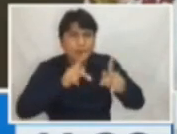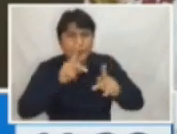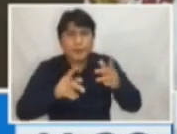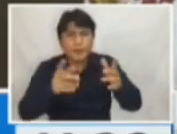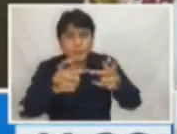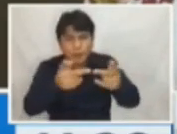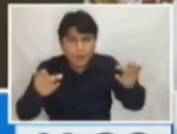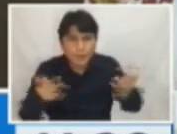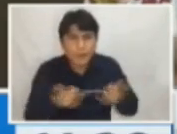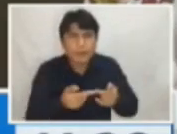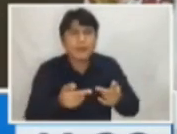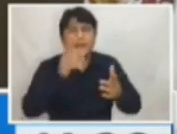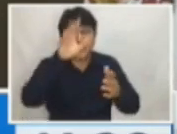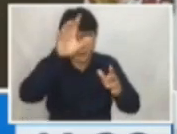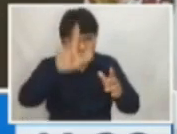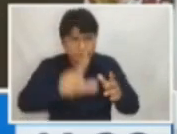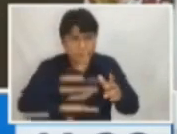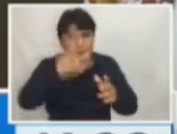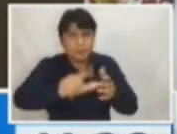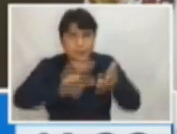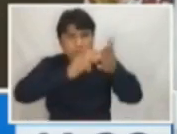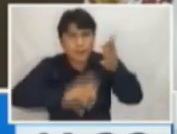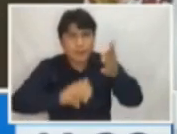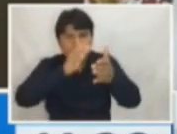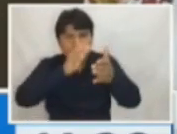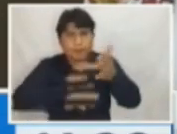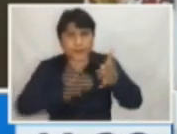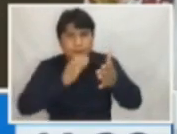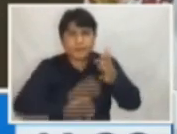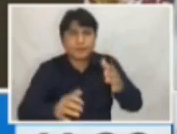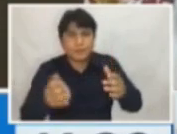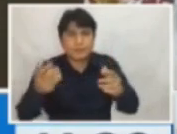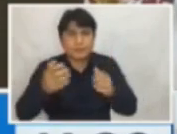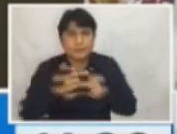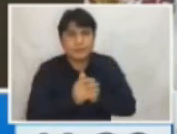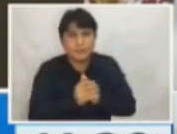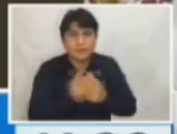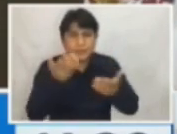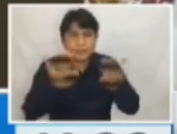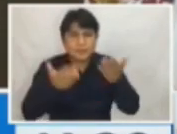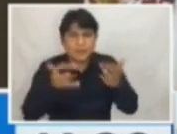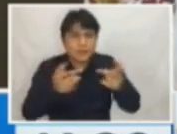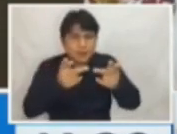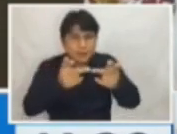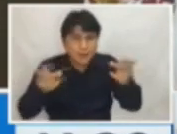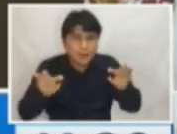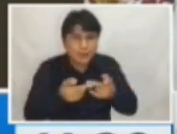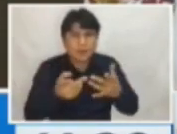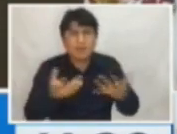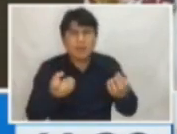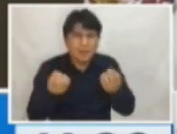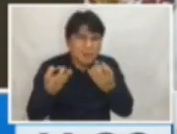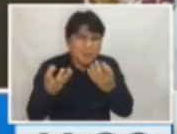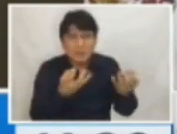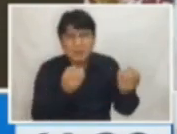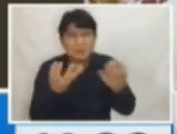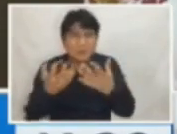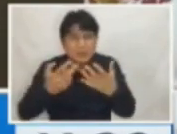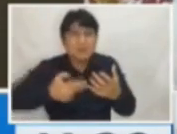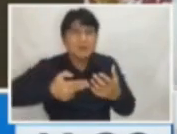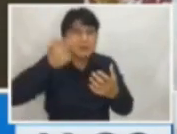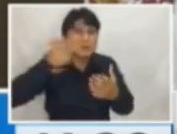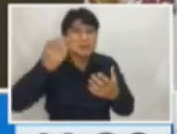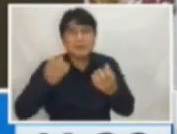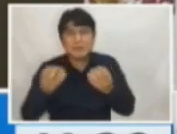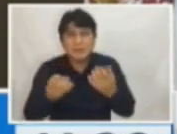or component city na yun lang ang ilalockdown natin para may converge, consolidate yung resources at saka